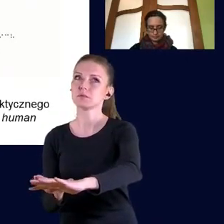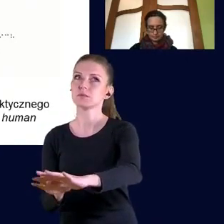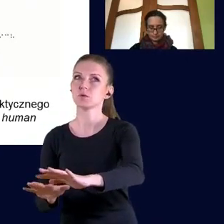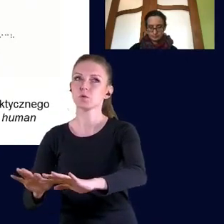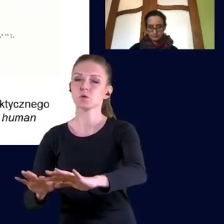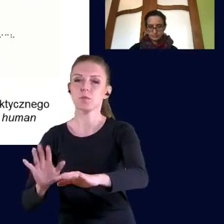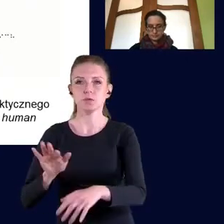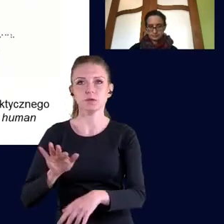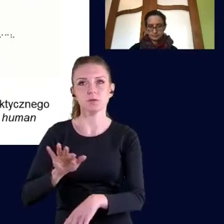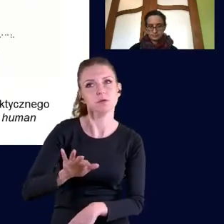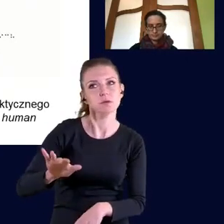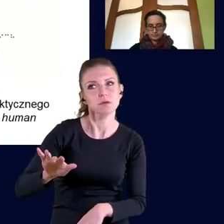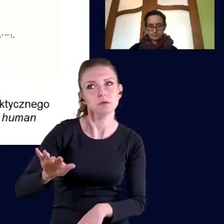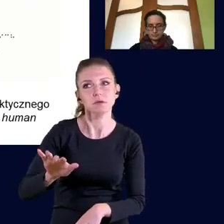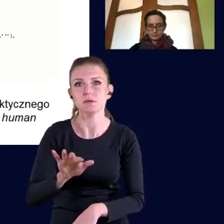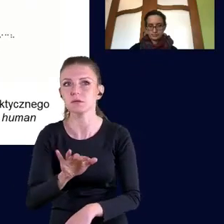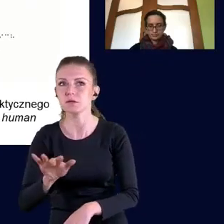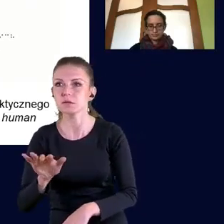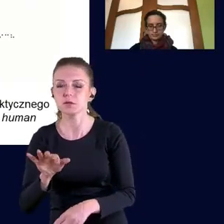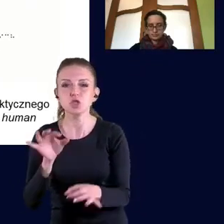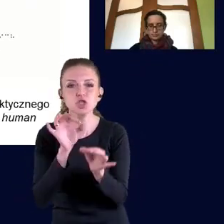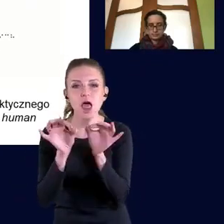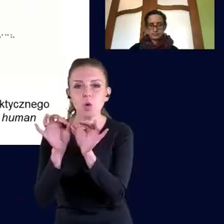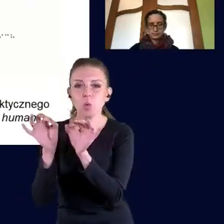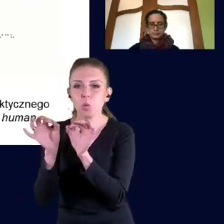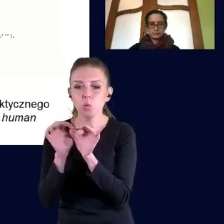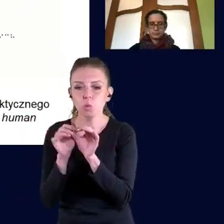doszukują się tam szczegółów